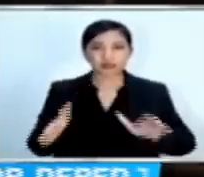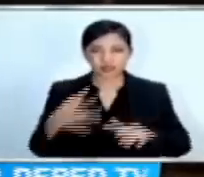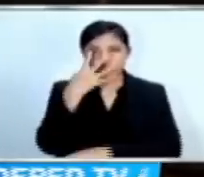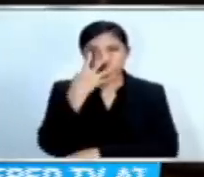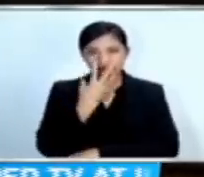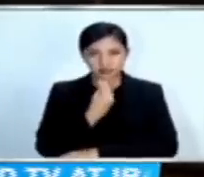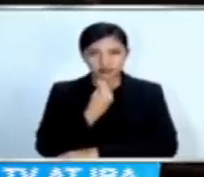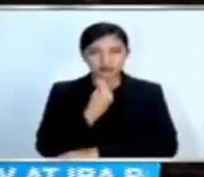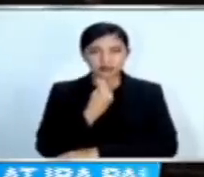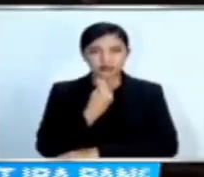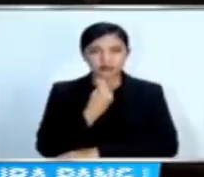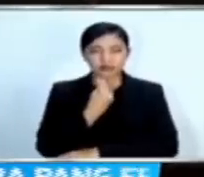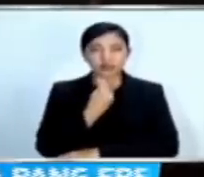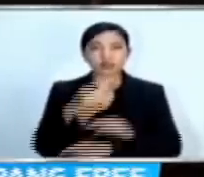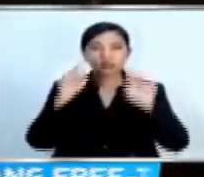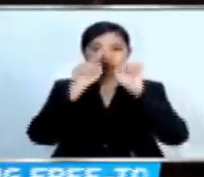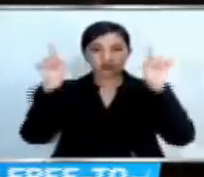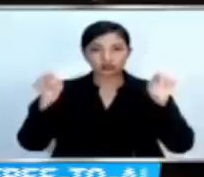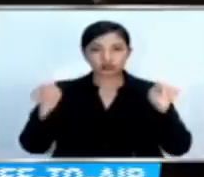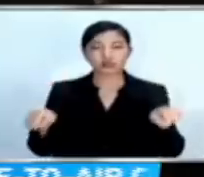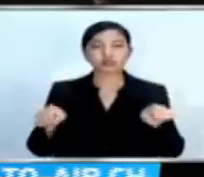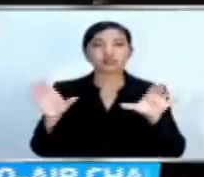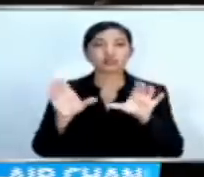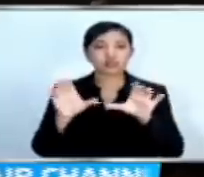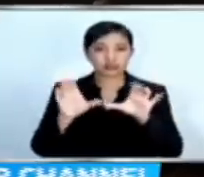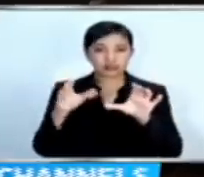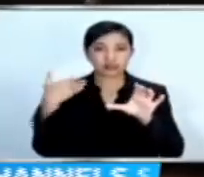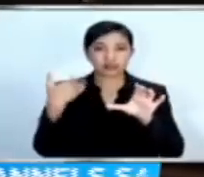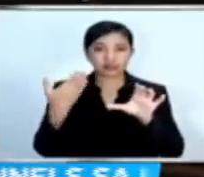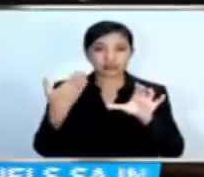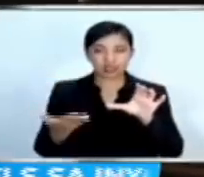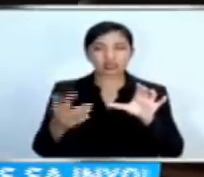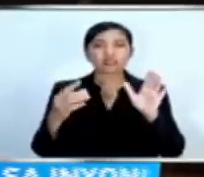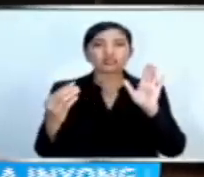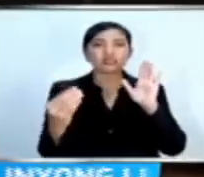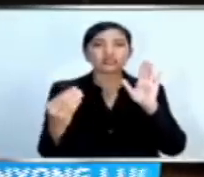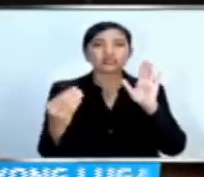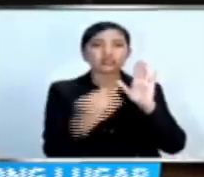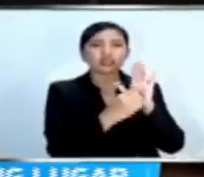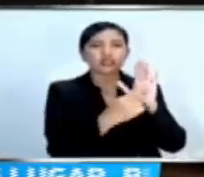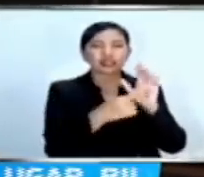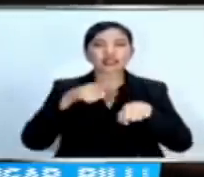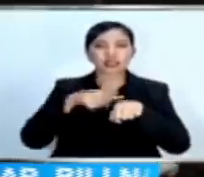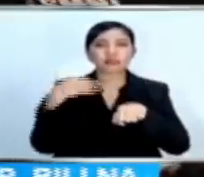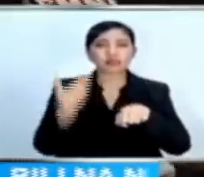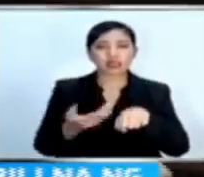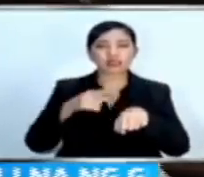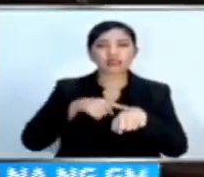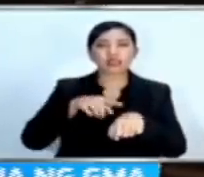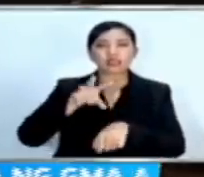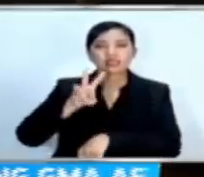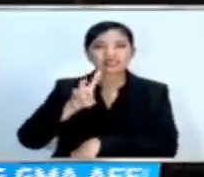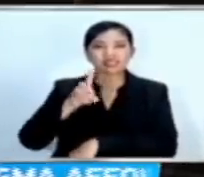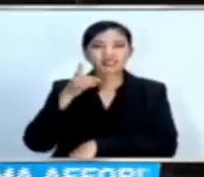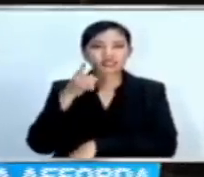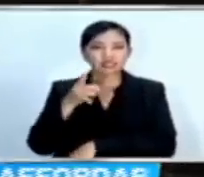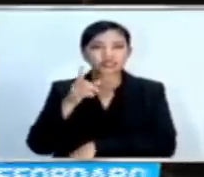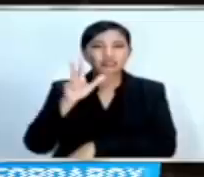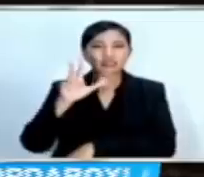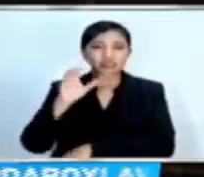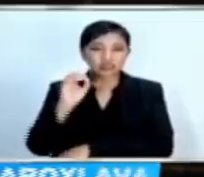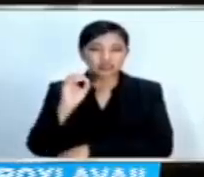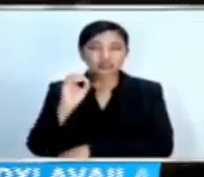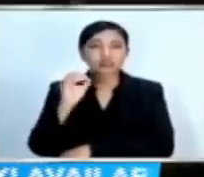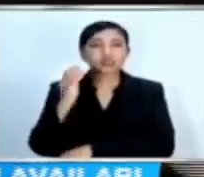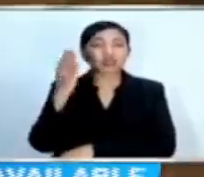death certificate pronounced his death at 6:30 a.m. due to renal disease secondary